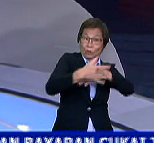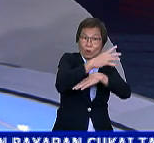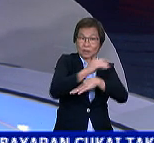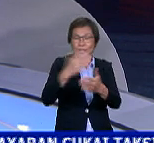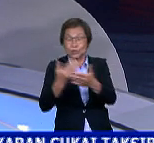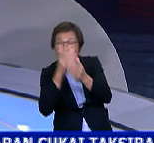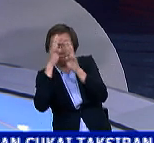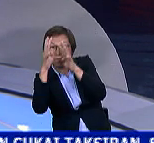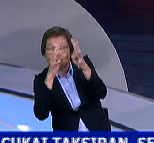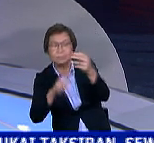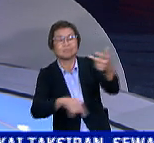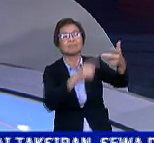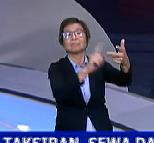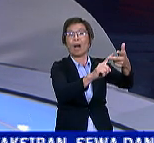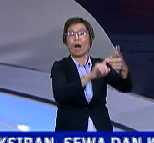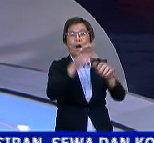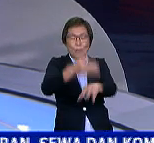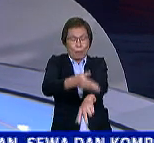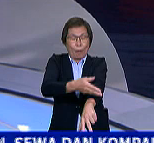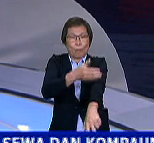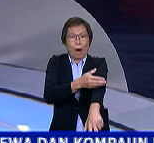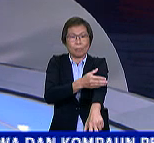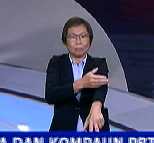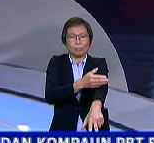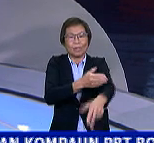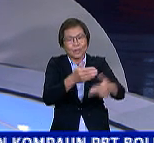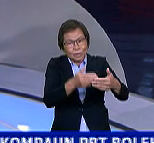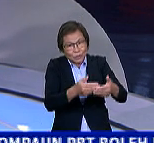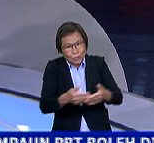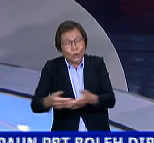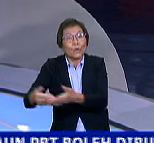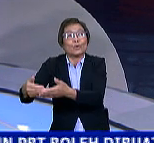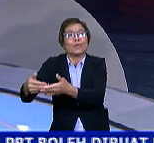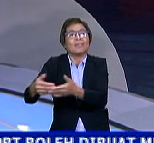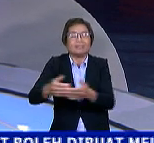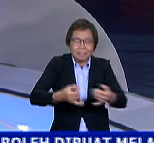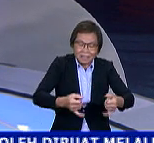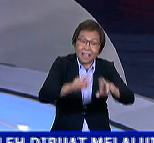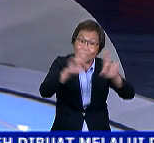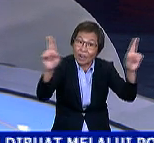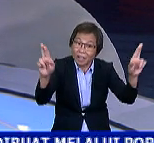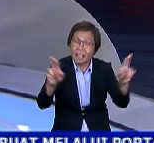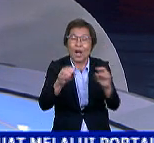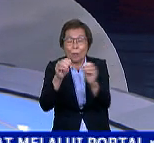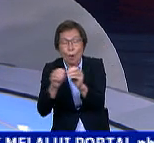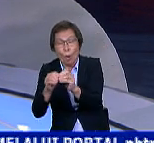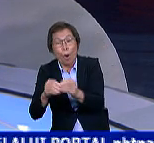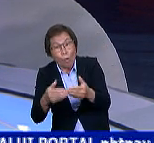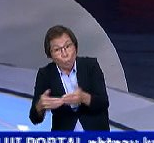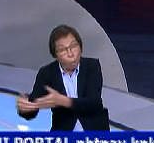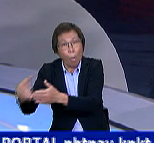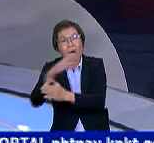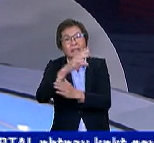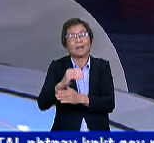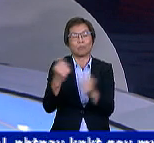dan inovasi. Ketiga, menambah baik ketersambungan dan infrastruktur pengangkutan. Dan keempat,